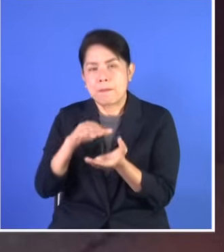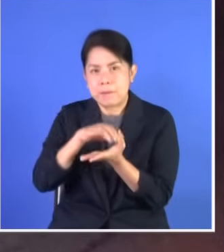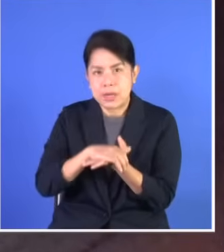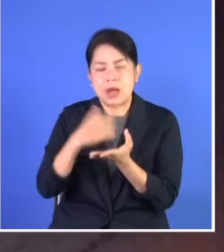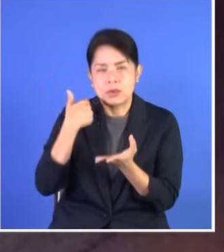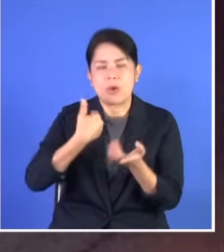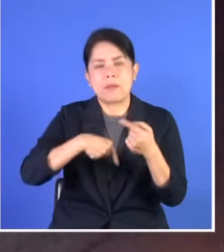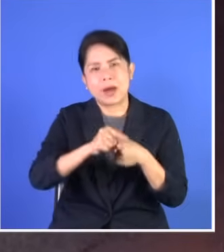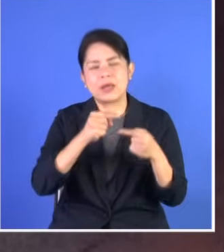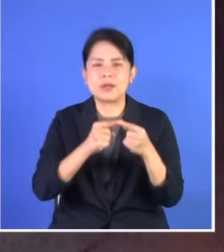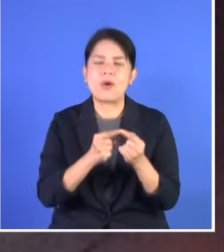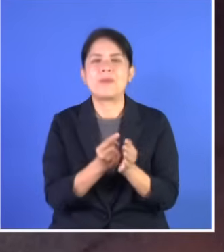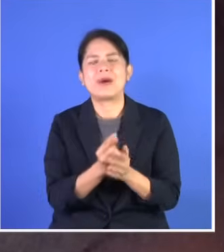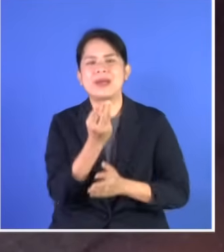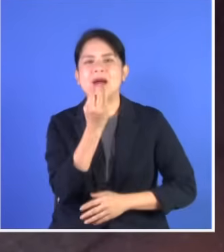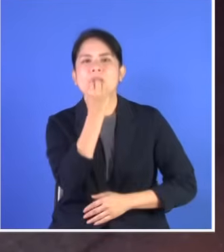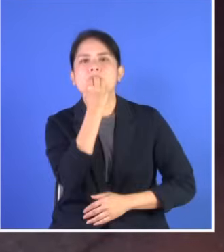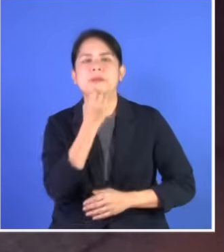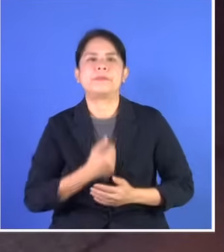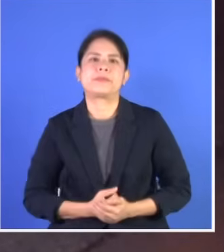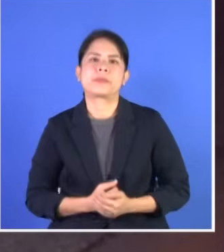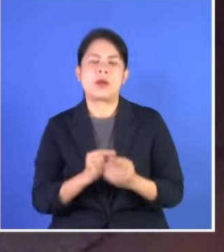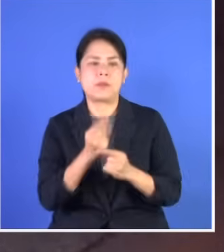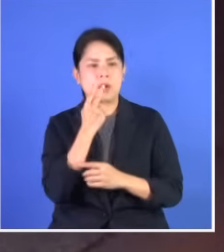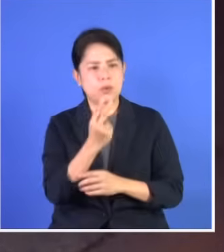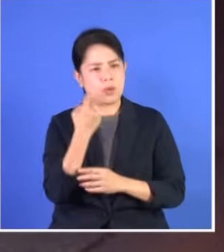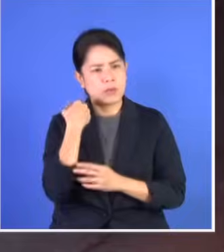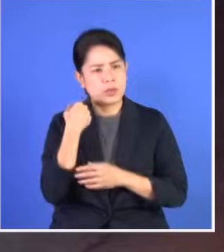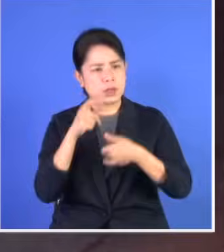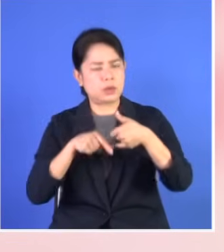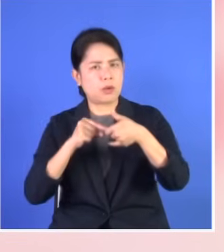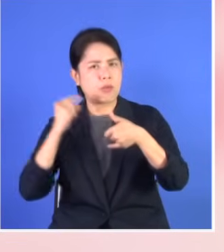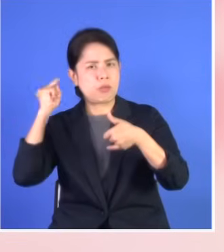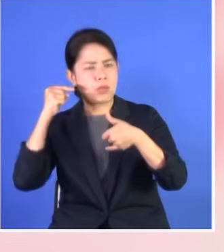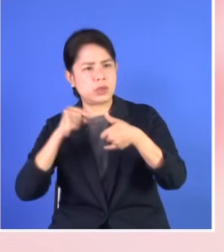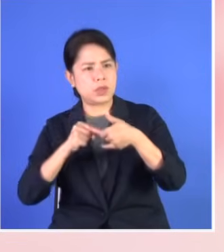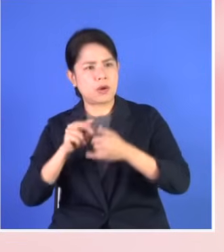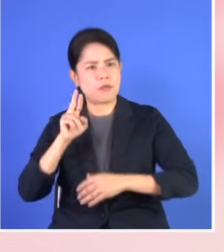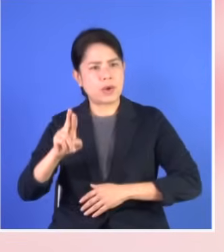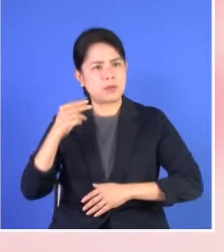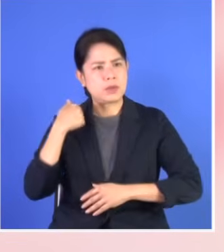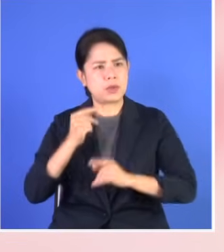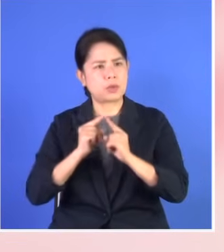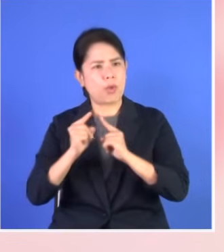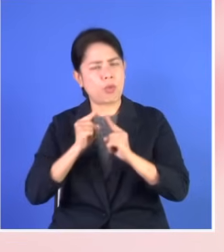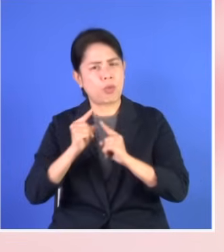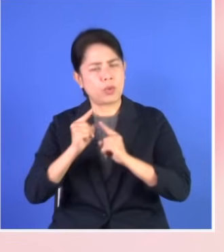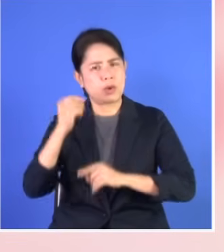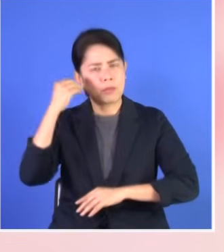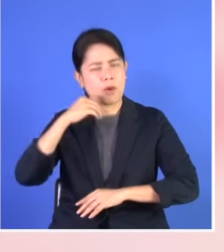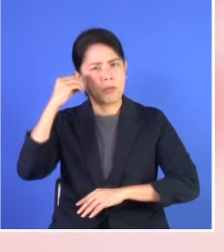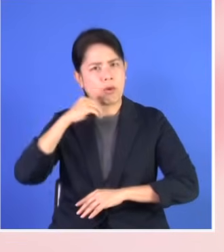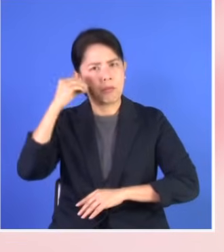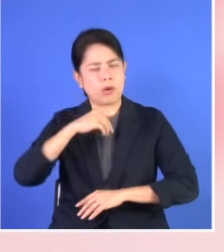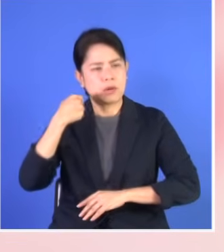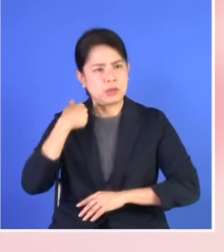ศัพท์มือถือของเมียหน่อยปรากฏว่ามีการใช้ไลน์ผิดปกติมีการแชทคุยอยู่เรื่อยนะไม่รู้คุยกับใครมีป